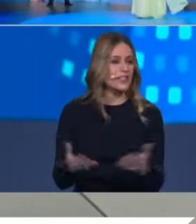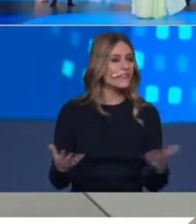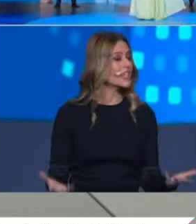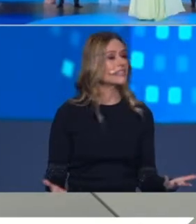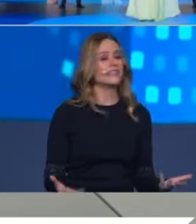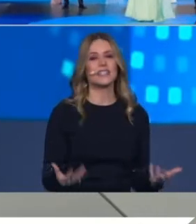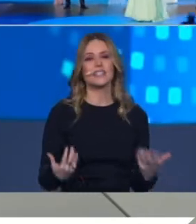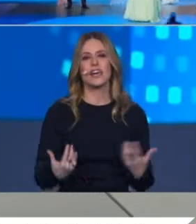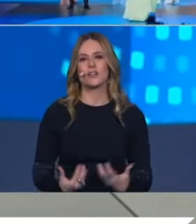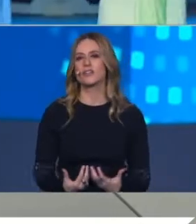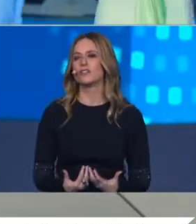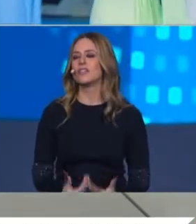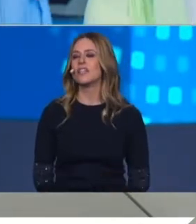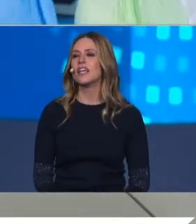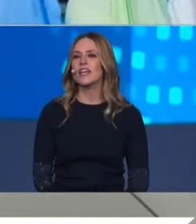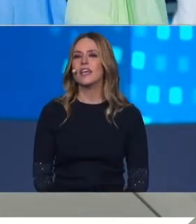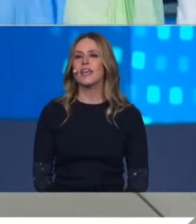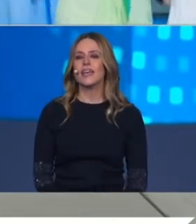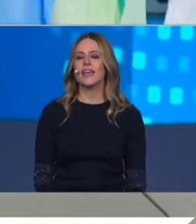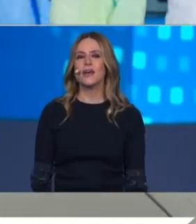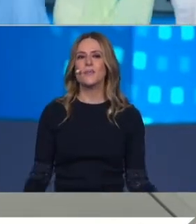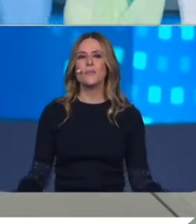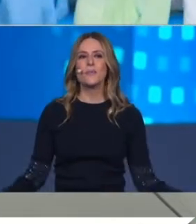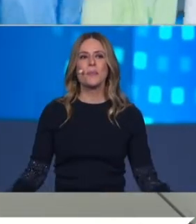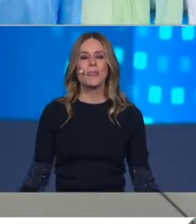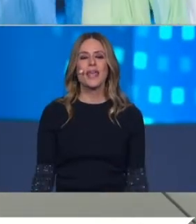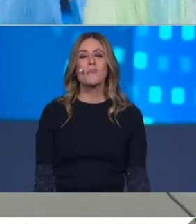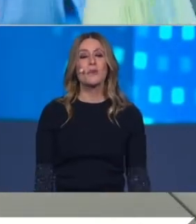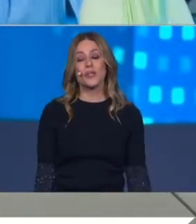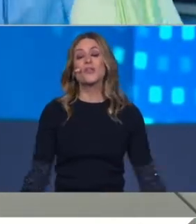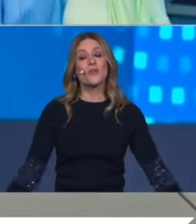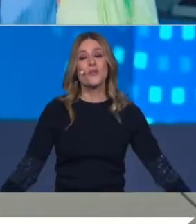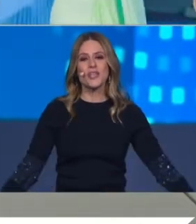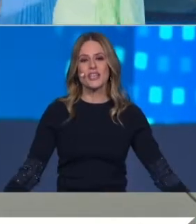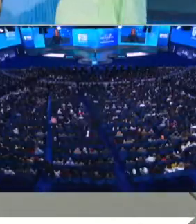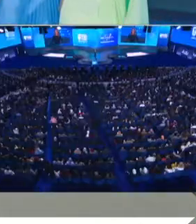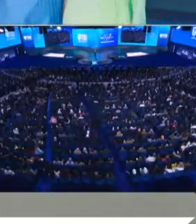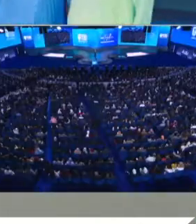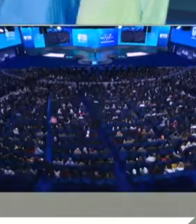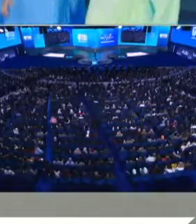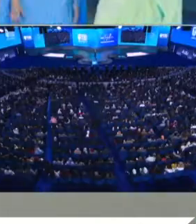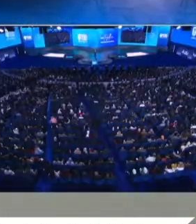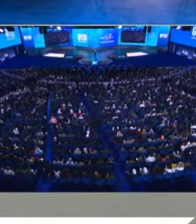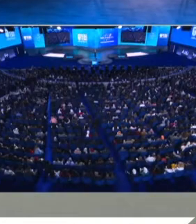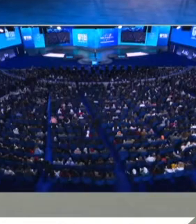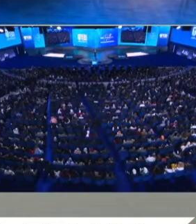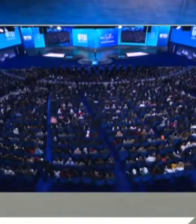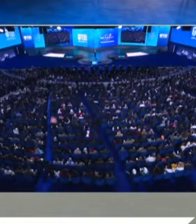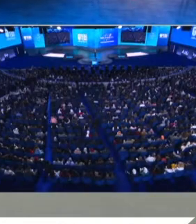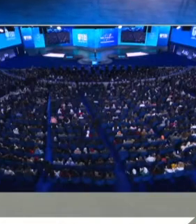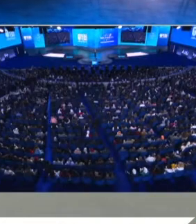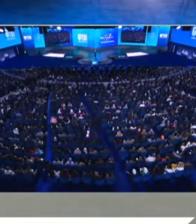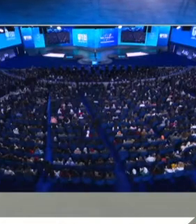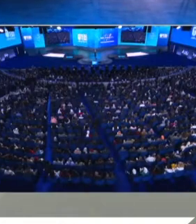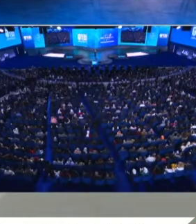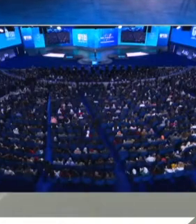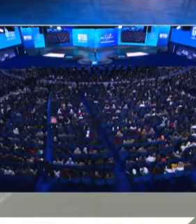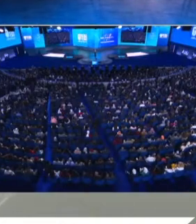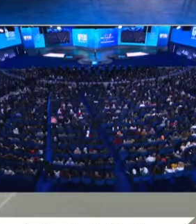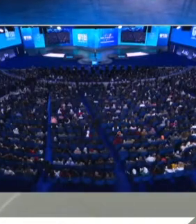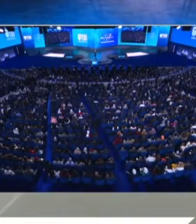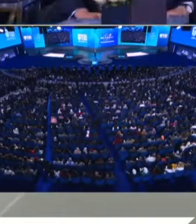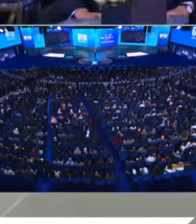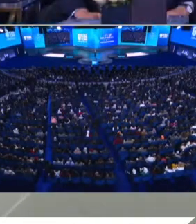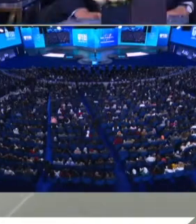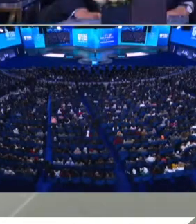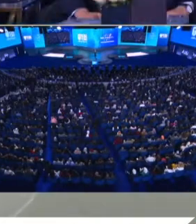الناس بتبص لك بصة استحقار وتبعد عنك وكده. حق من حقوق الانسان انه يتعامل بمعاملة طبيعية جدا